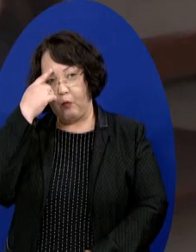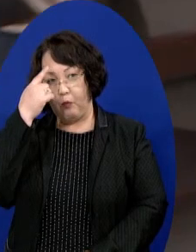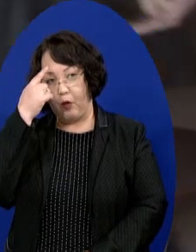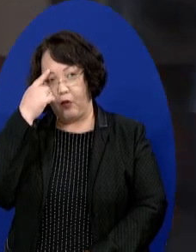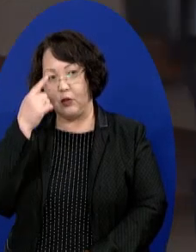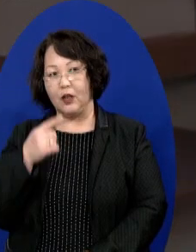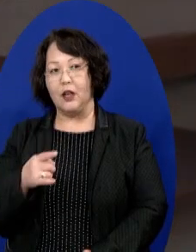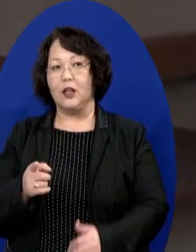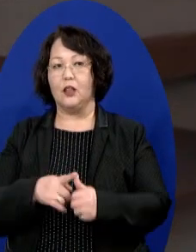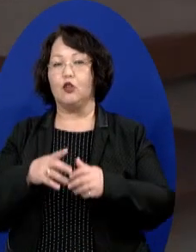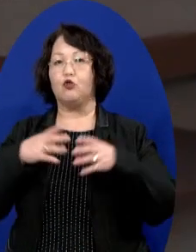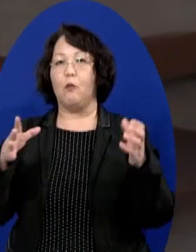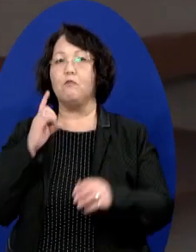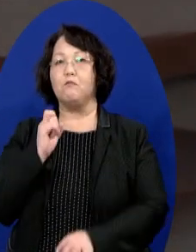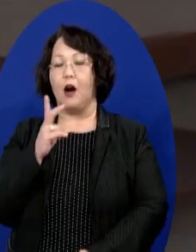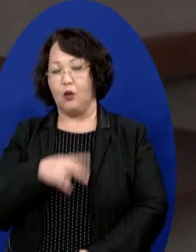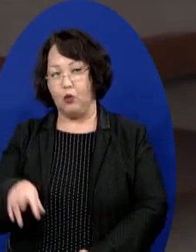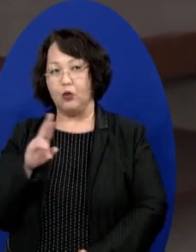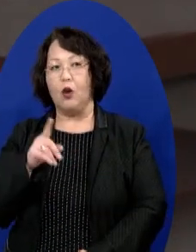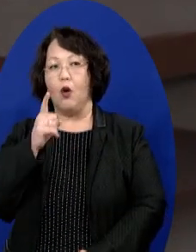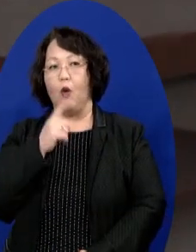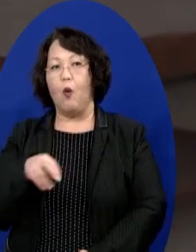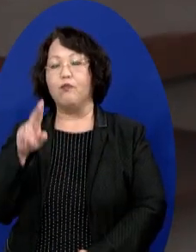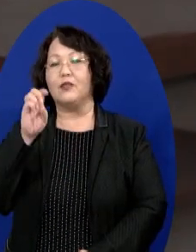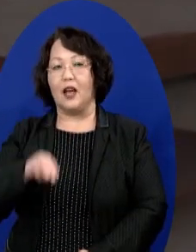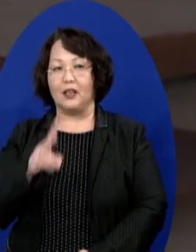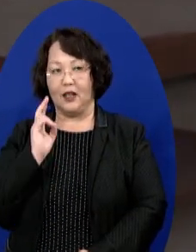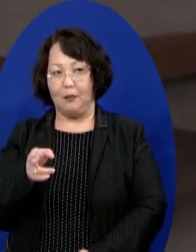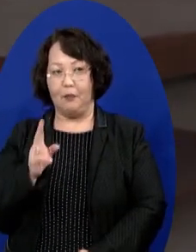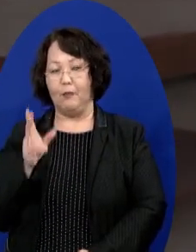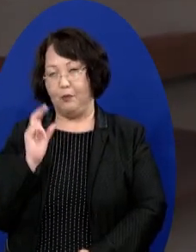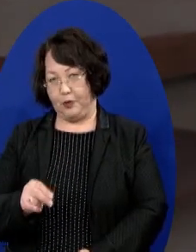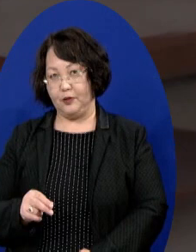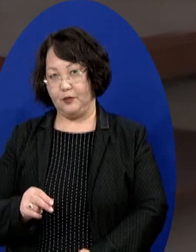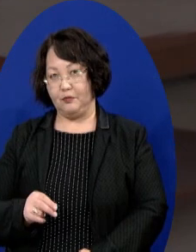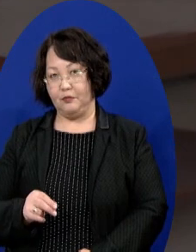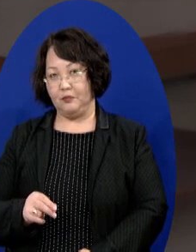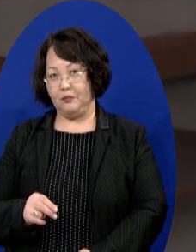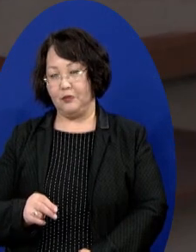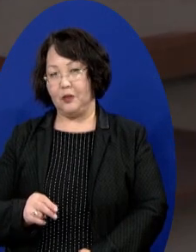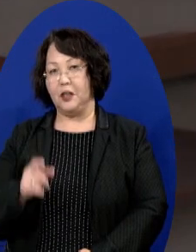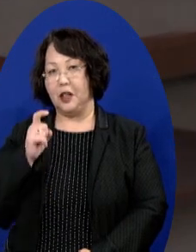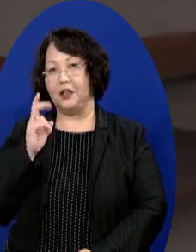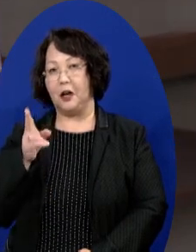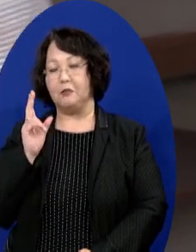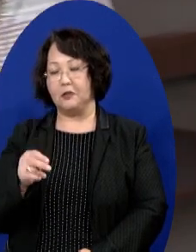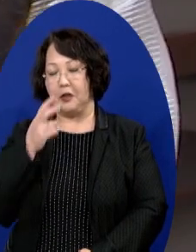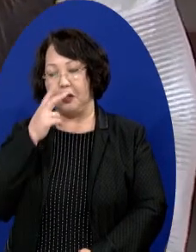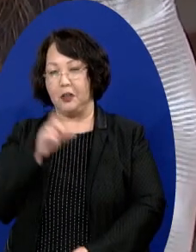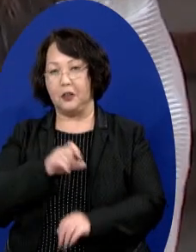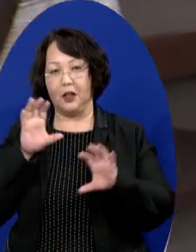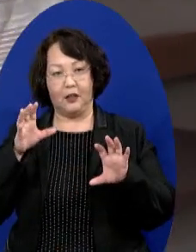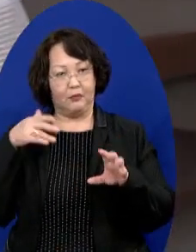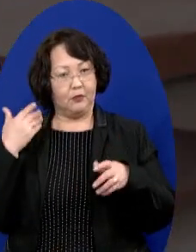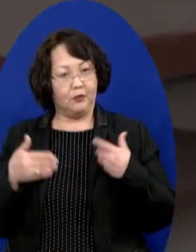одоо нэр бүхий том банкнууд хувьцаат компани болж байгаа нь бол ард иргэдэд бас айгүй тийм таатай мэдээ санагдаж байна. Тэгээд мэдээж одоо энэ үнэт